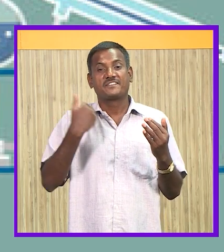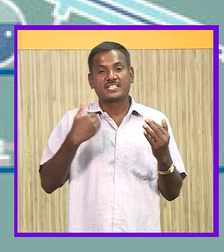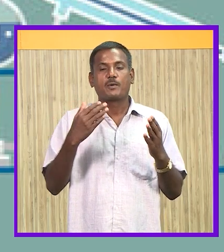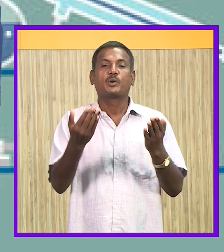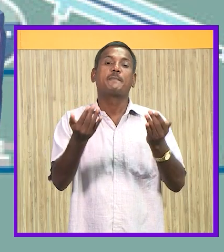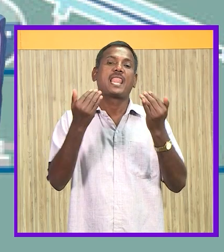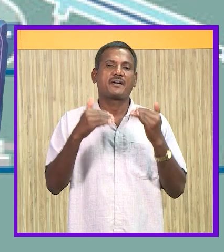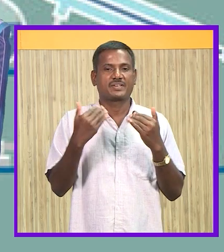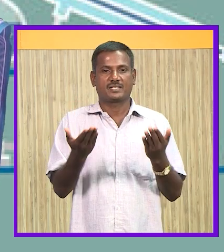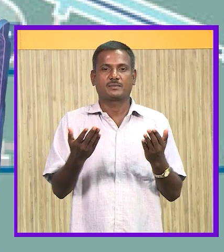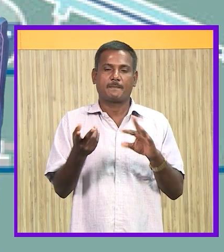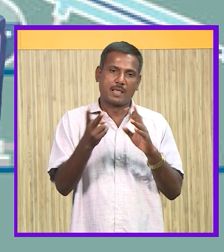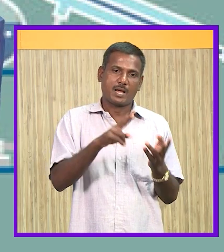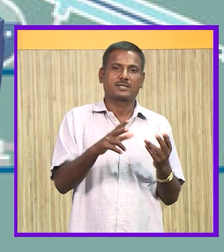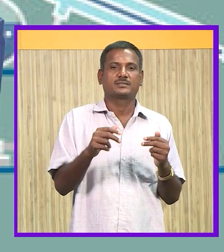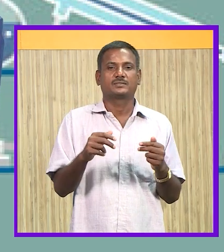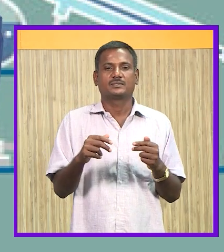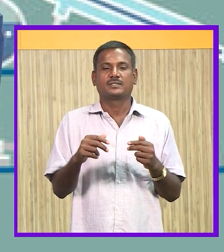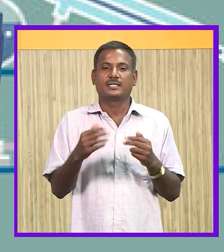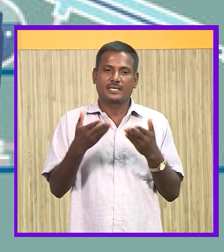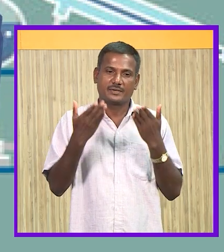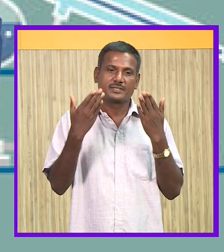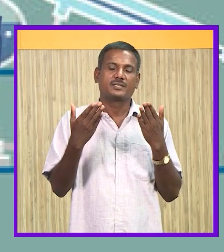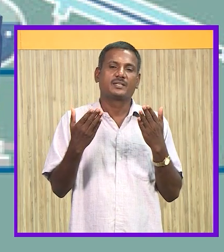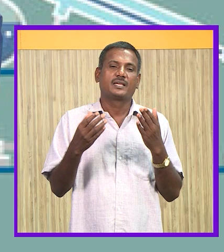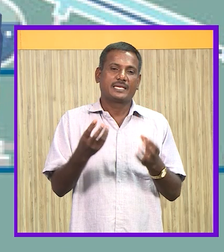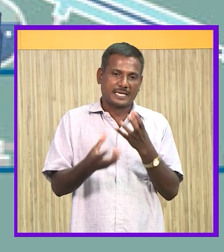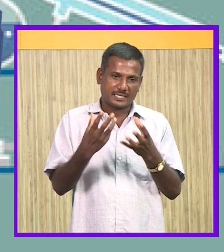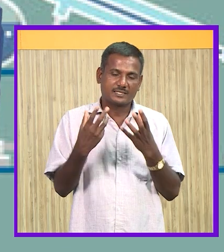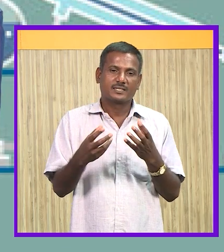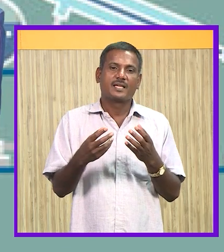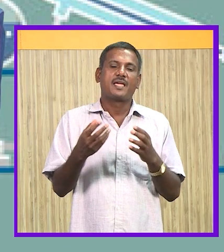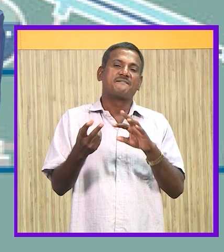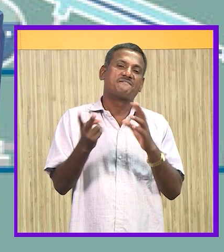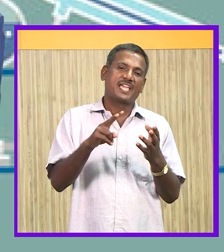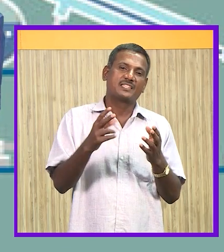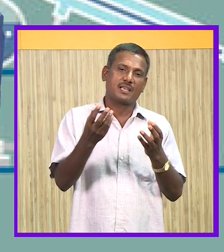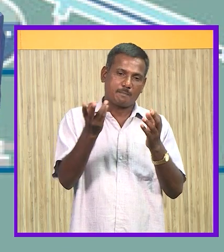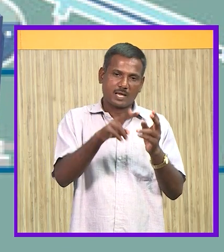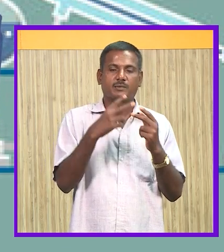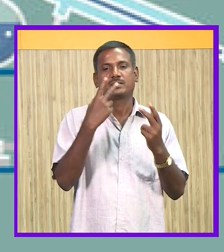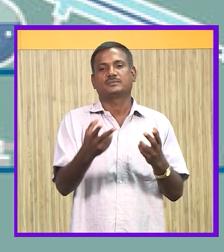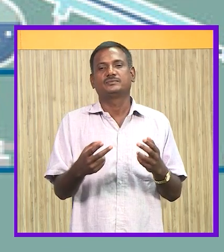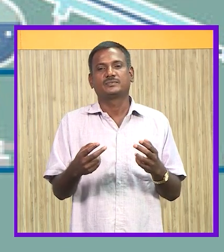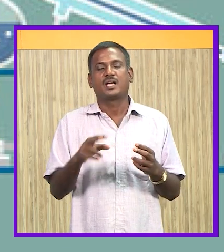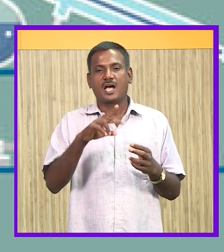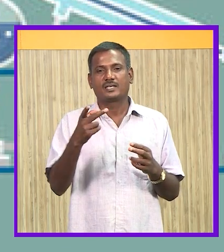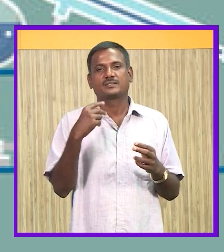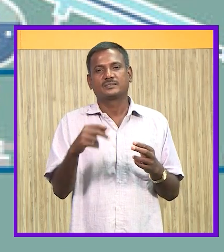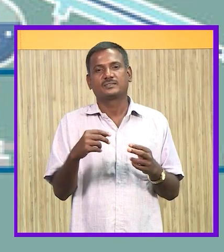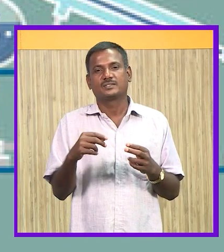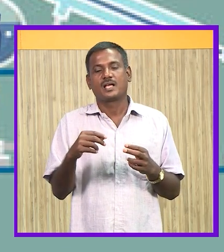மாற்றம் என்பது மீளா மாற்றங்கள். எனவே எரிதலும் ஒரு வேதியியல் மாற்றமாகும்.